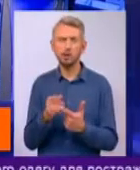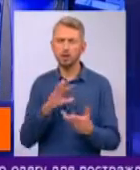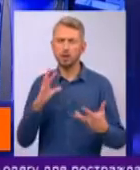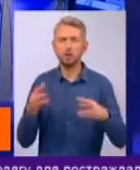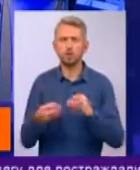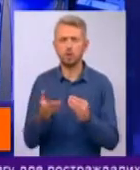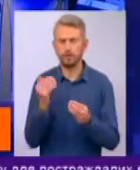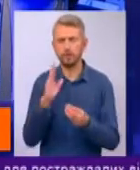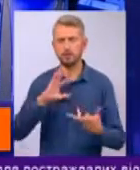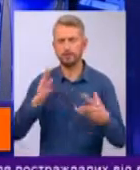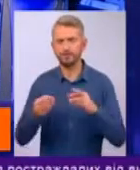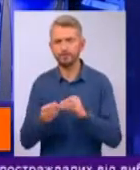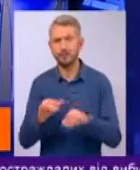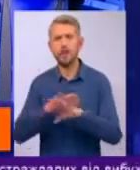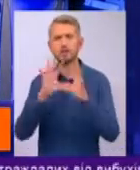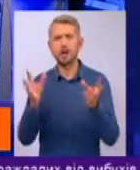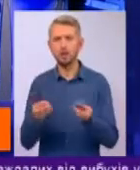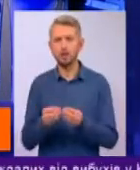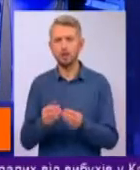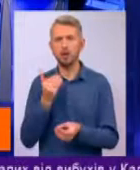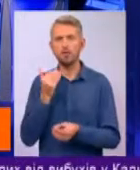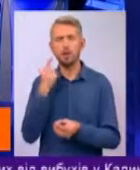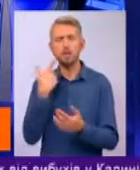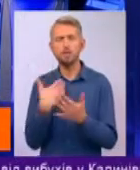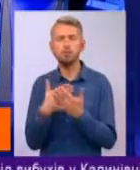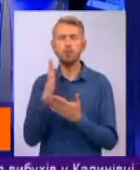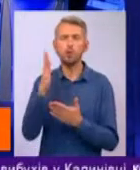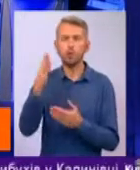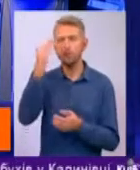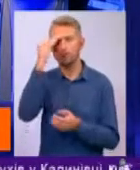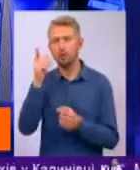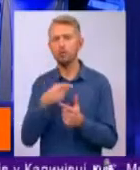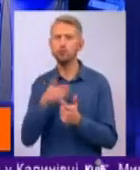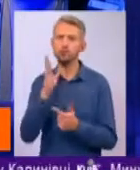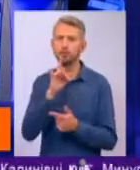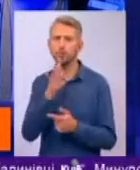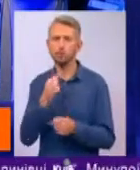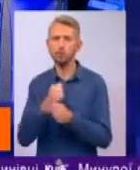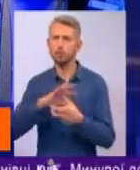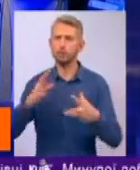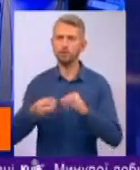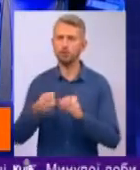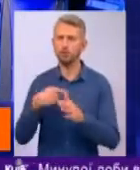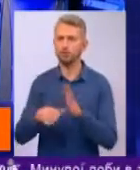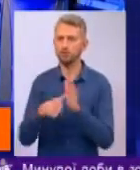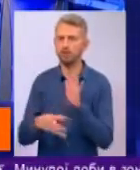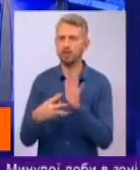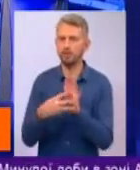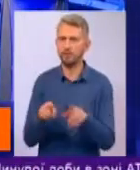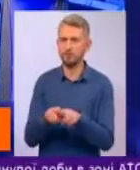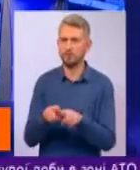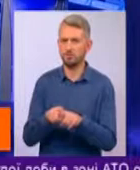давайте будемо резюмувати, і загалом ваш прогноз і ваші думки, чи будуть зроблені висновки, тому що 69 аналогічно. Мені здається,